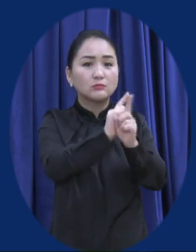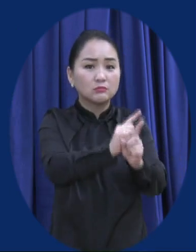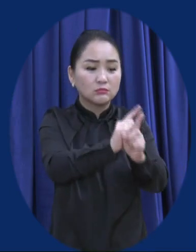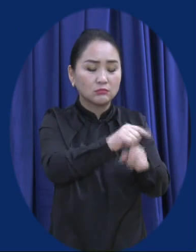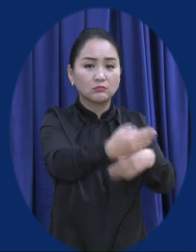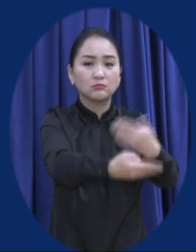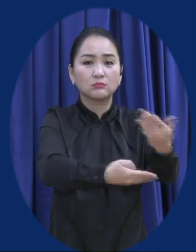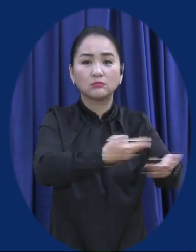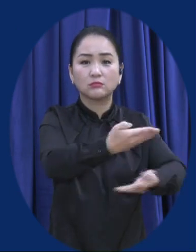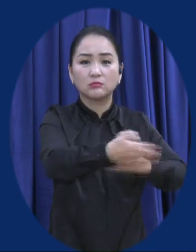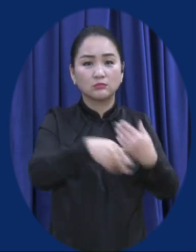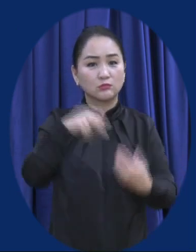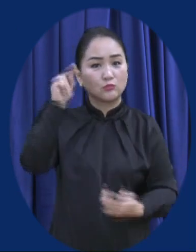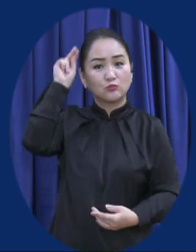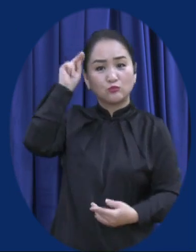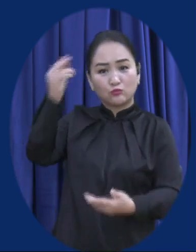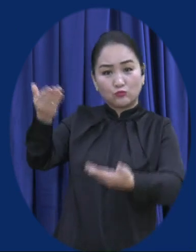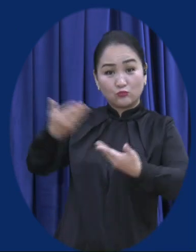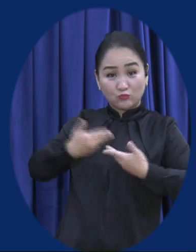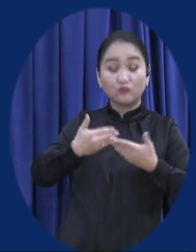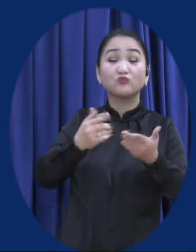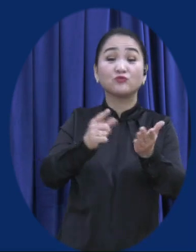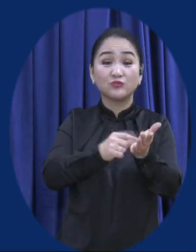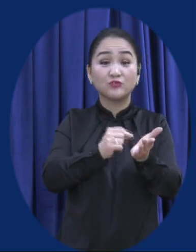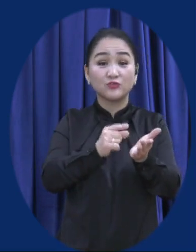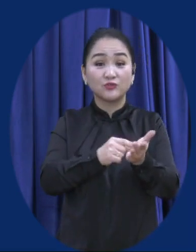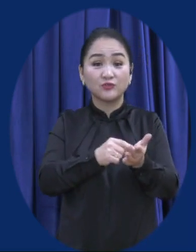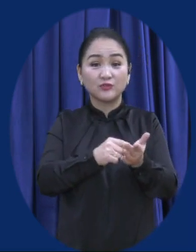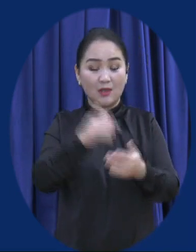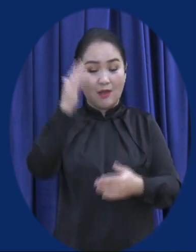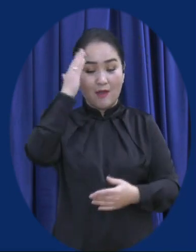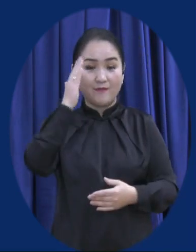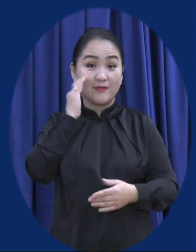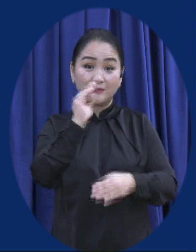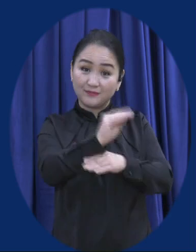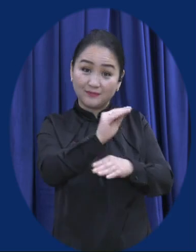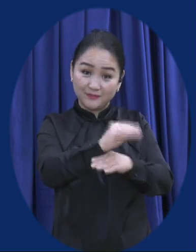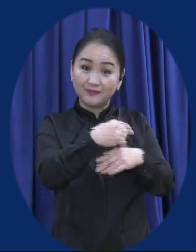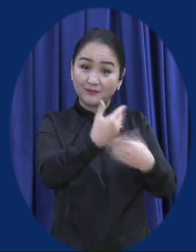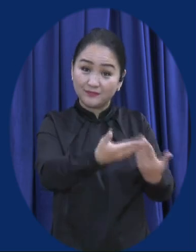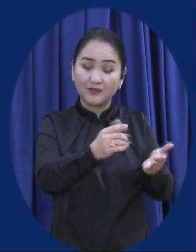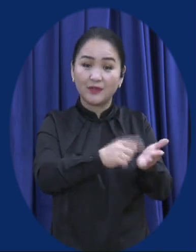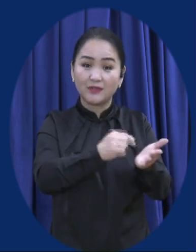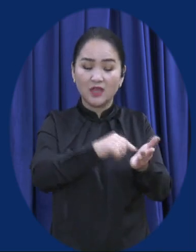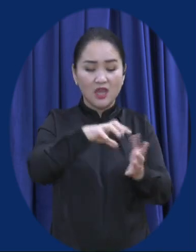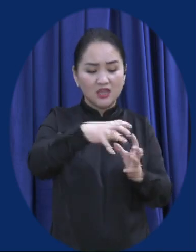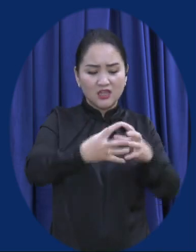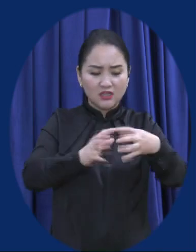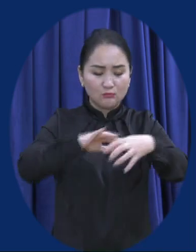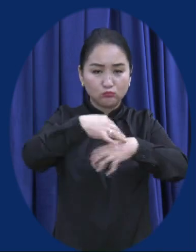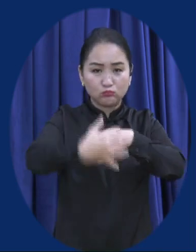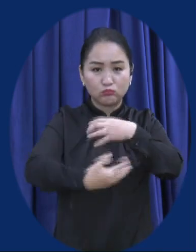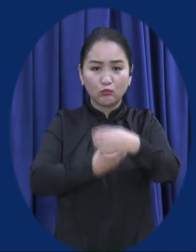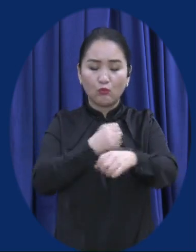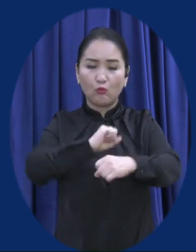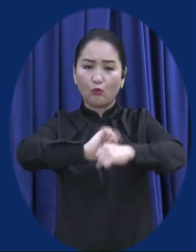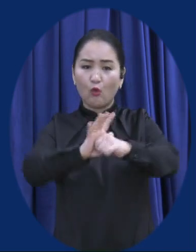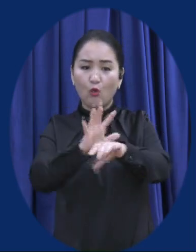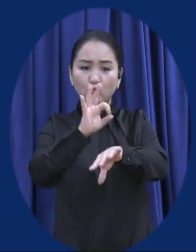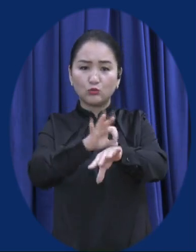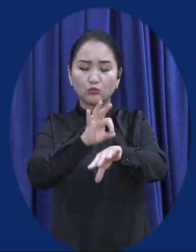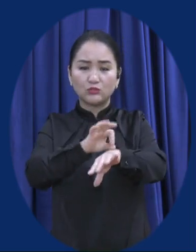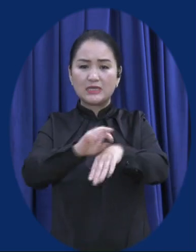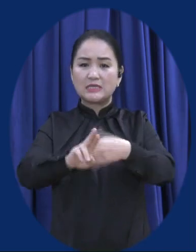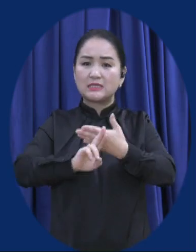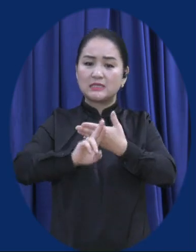одооноос өвлүүлж, трийгээ зааж сурах нь одоо зүйтэй. Яагадгүй дэлхийд дахинд бол коронавирусын одоо халдвар бол